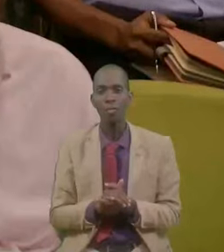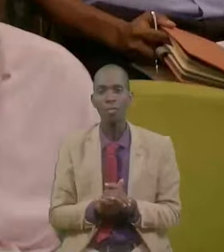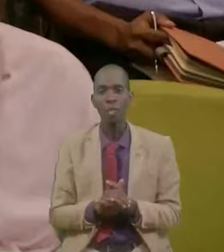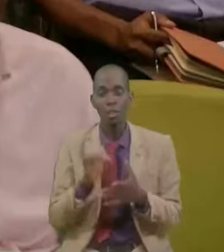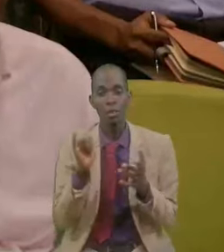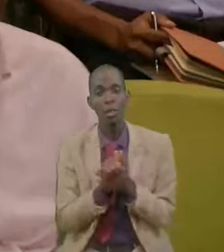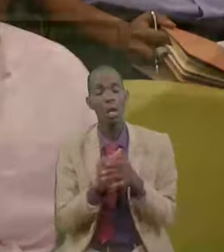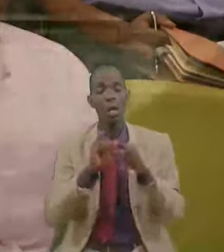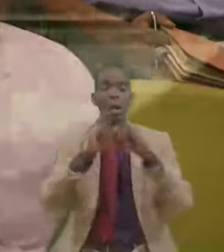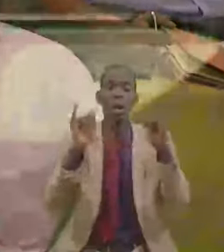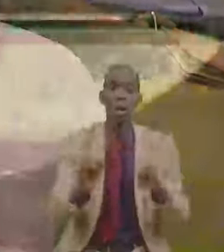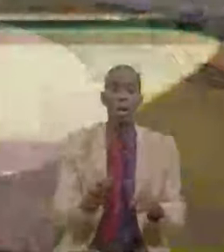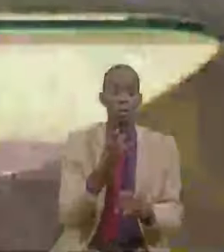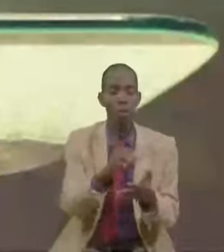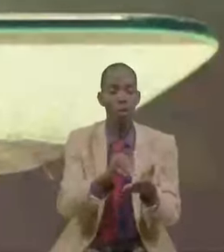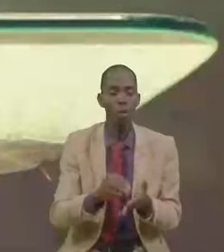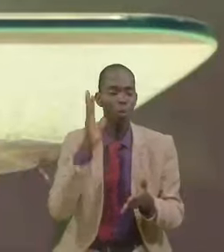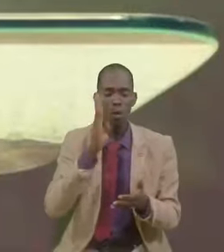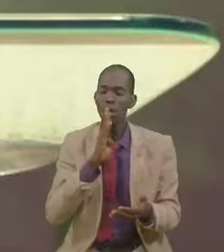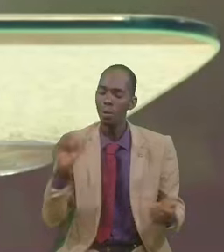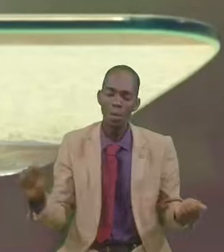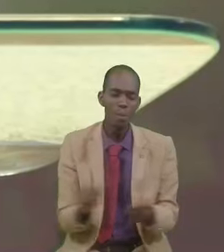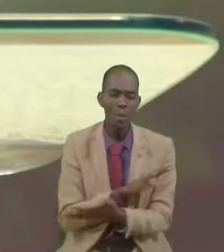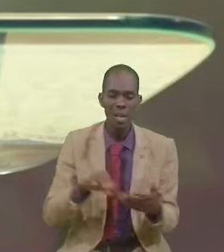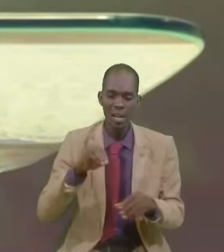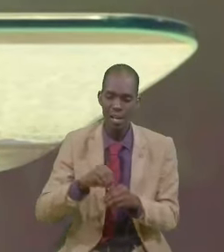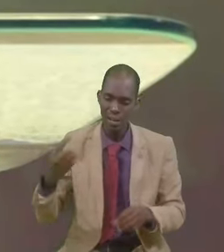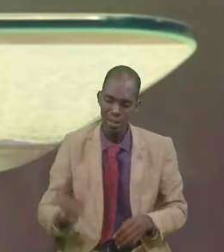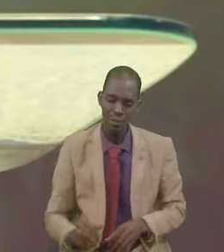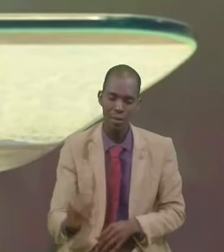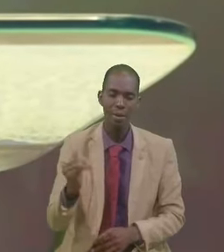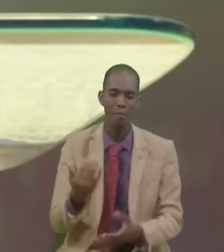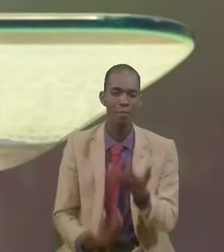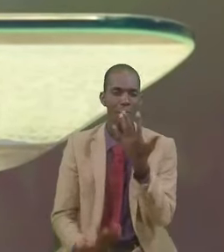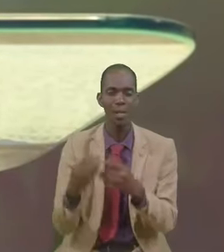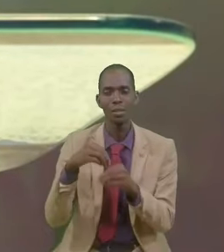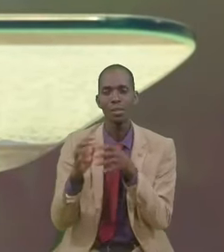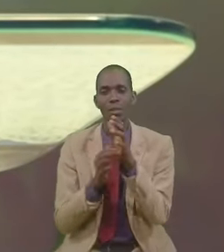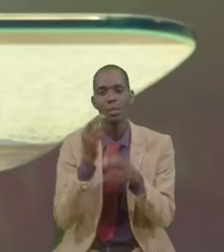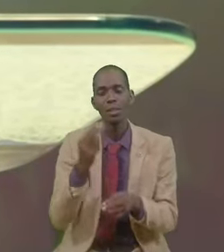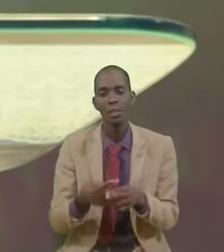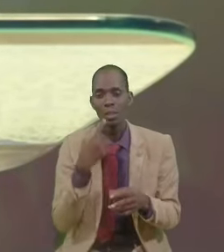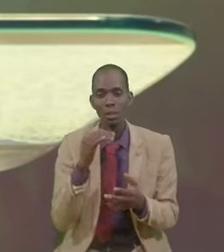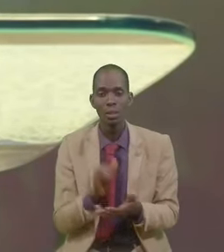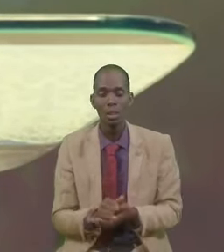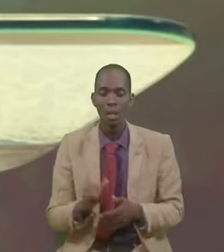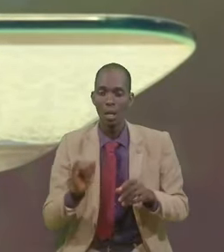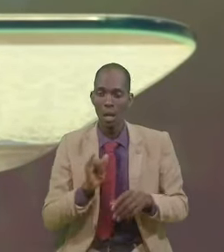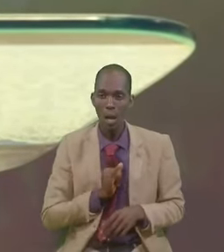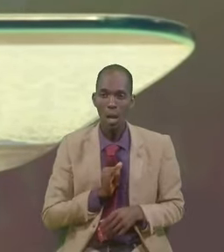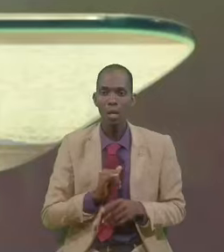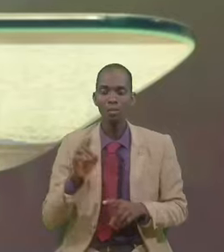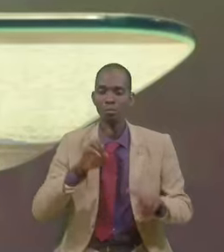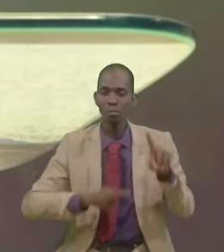Cette idole-là sera brûlée dans un feu éternel. Et dit, et moi je marche,